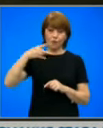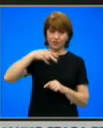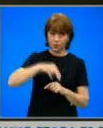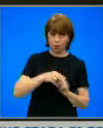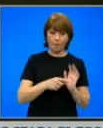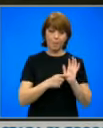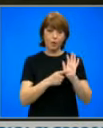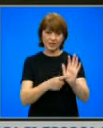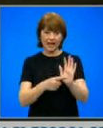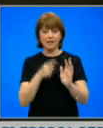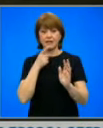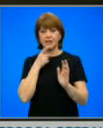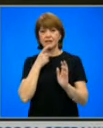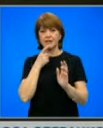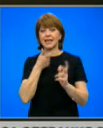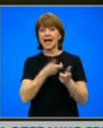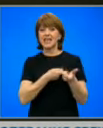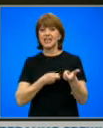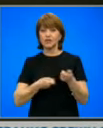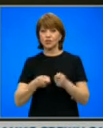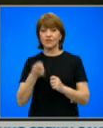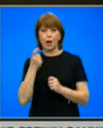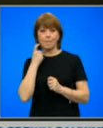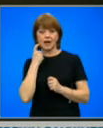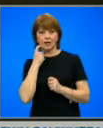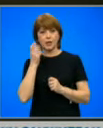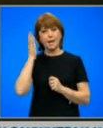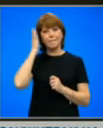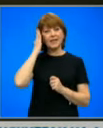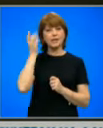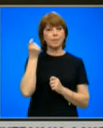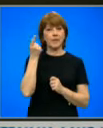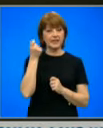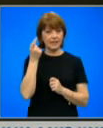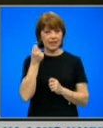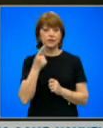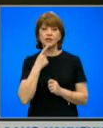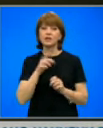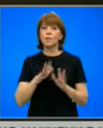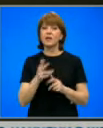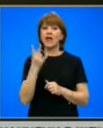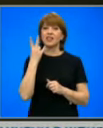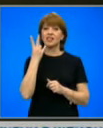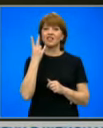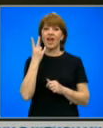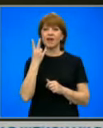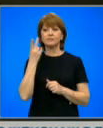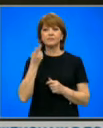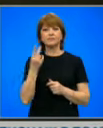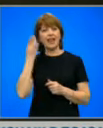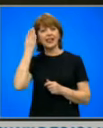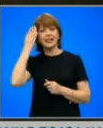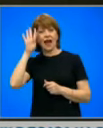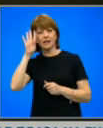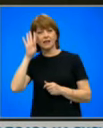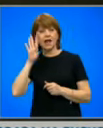по образуваното разследване за евентуално изнудване на Васил Божков. На министър-председателя ще бъде от определени и две резервни дати заради